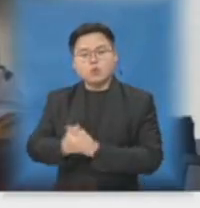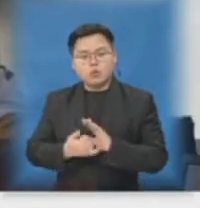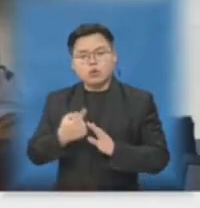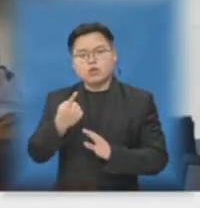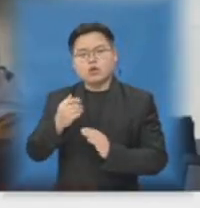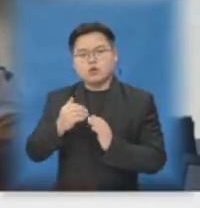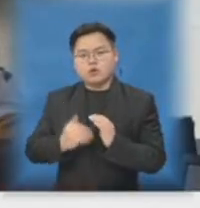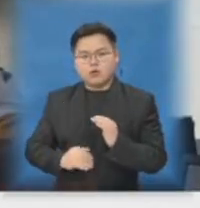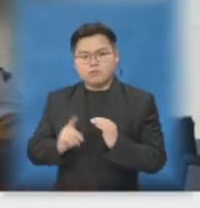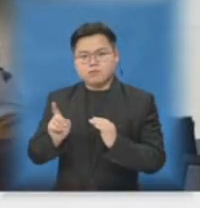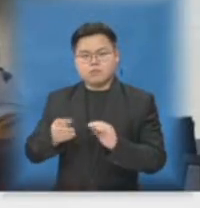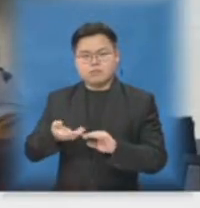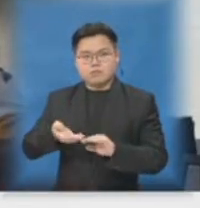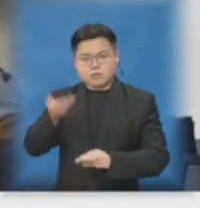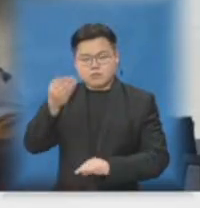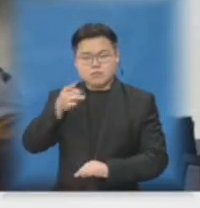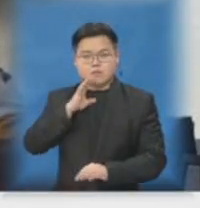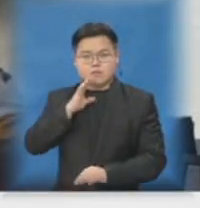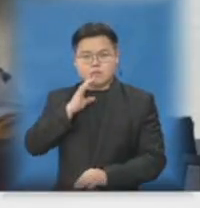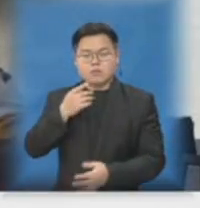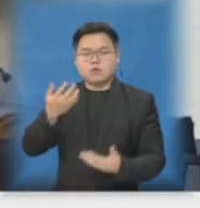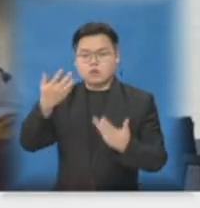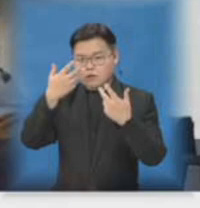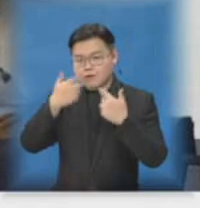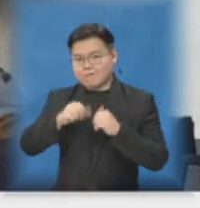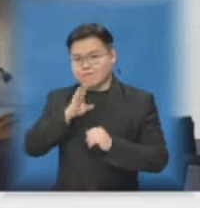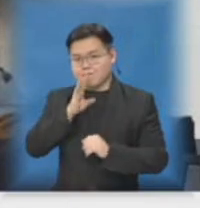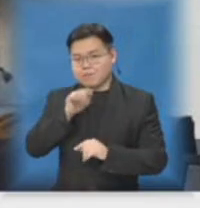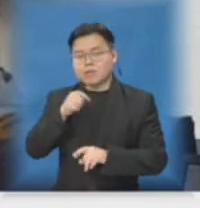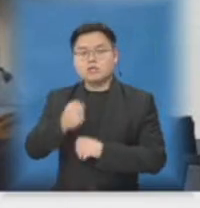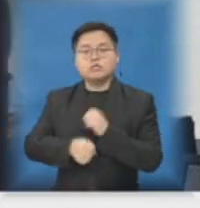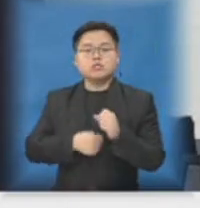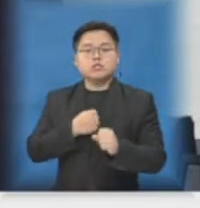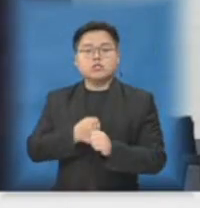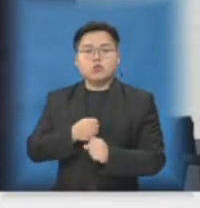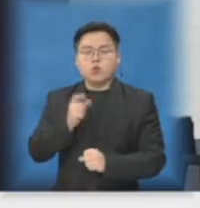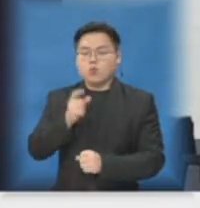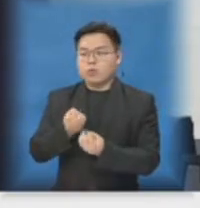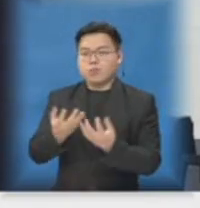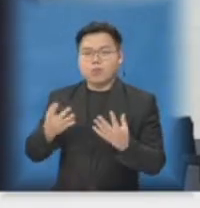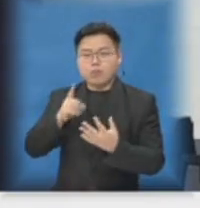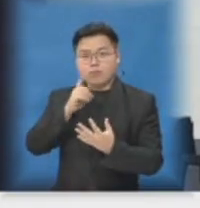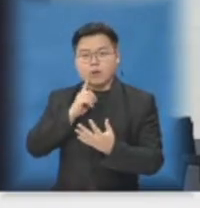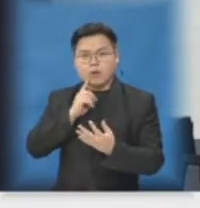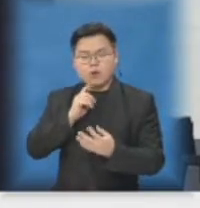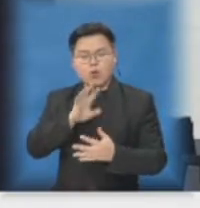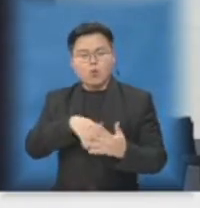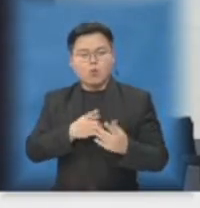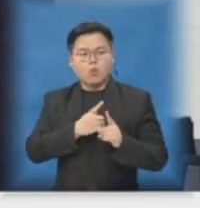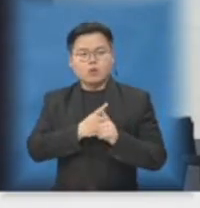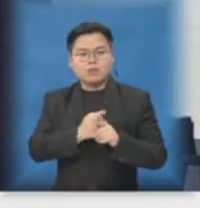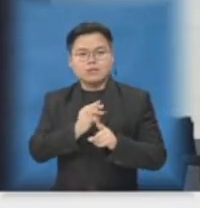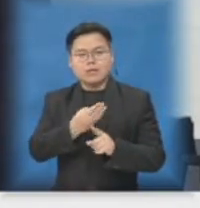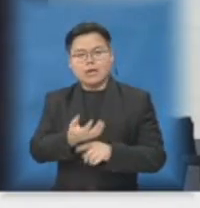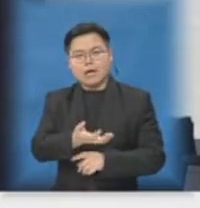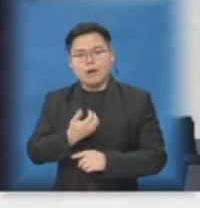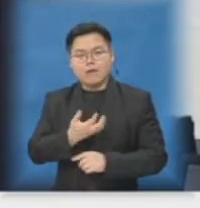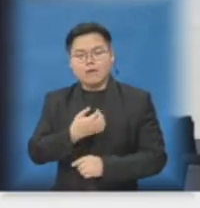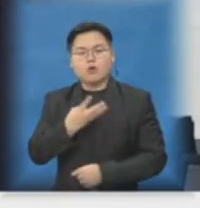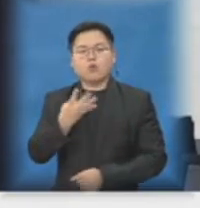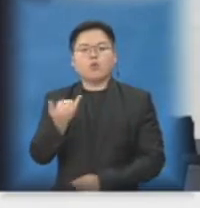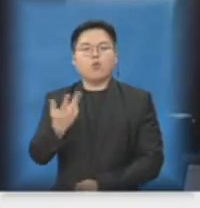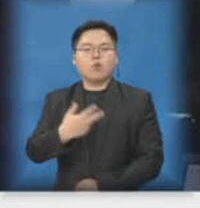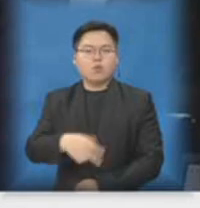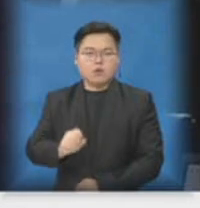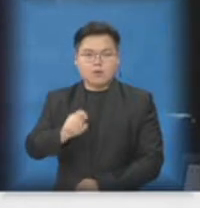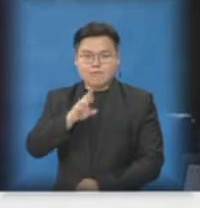нэгээс доошгүй удаа зохион байгуулахар зохицуулагдсан. Энэ онд төрийн албаны нөөц бүрдүүлэх ерөнхий шалгалтыг хуваарийн дагуу 4 удаа зохион байгуулахар